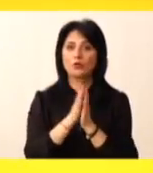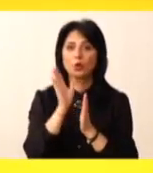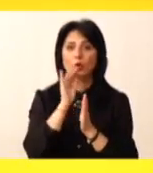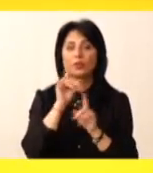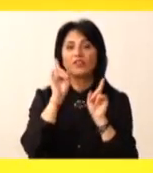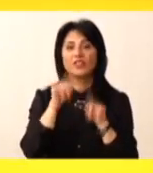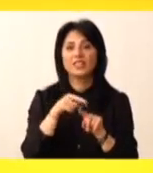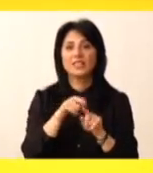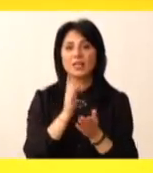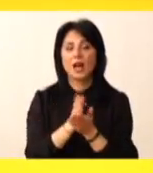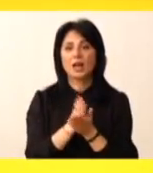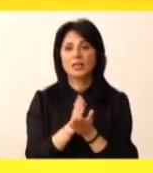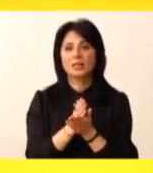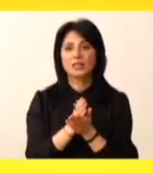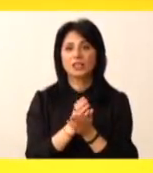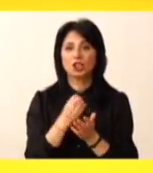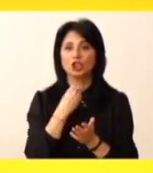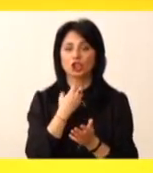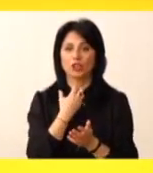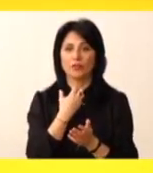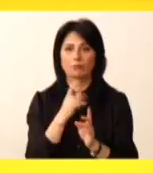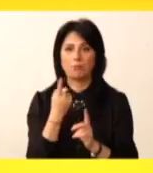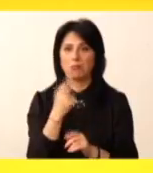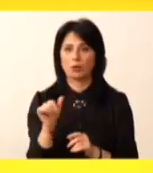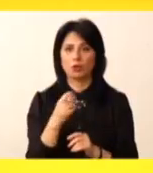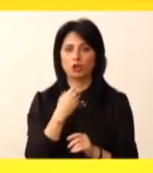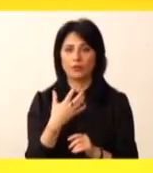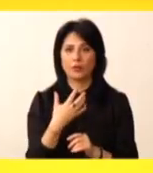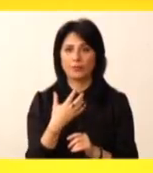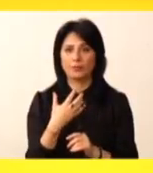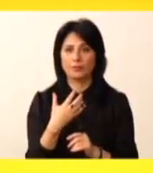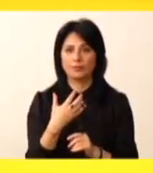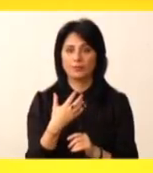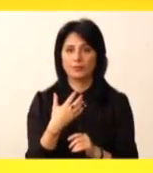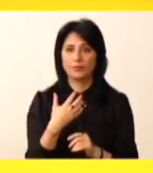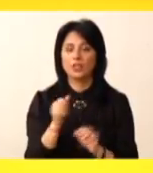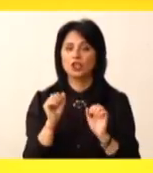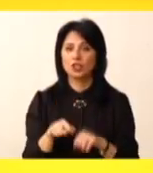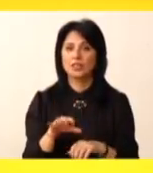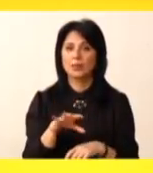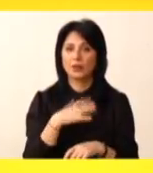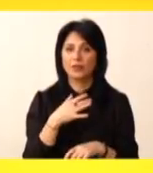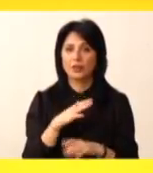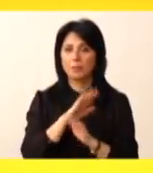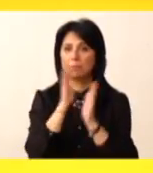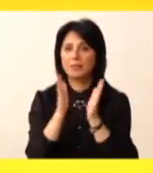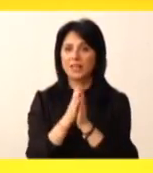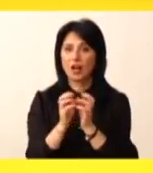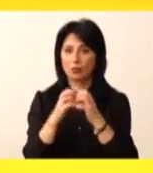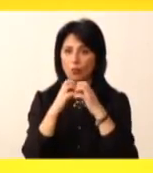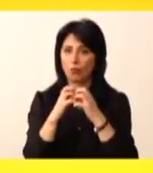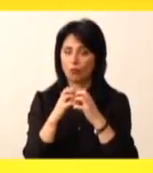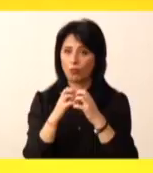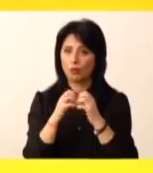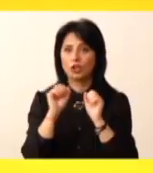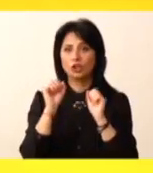როდესაც ვიცით, რომ ეს არის ჩიყვი, როგორც ამბობენ ხოლმე, და შეიძლება იყოს თლიანად გადიდებული